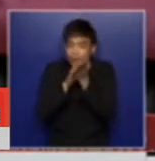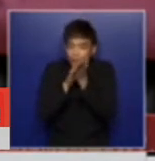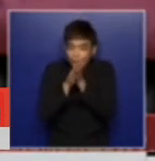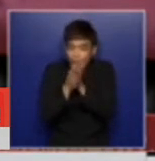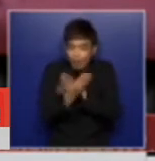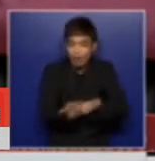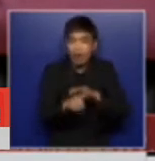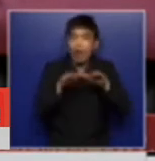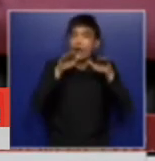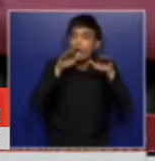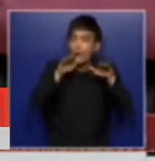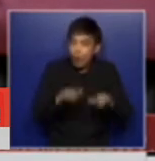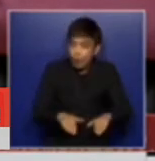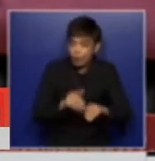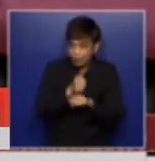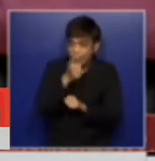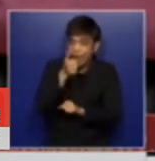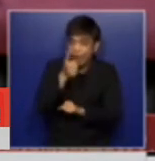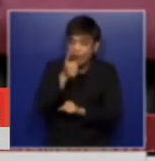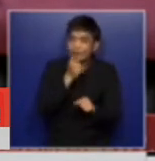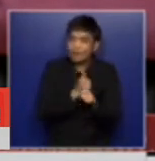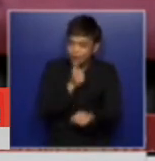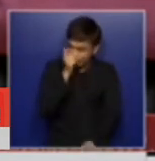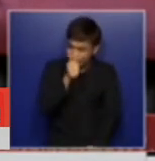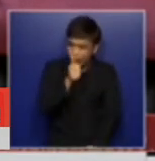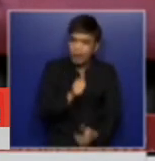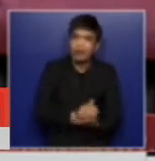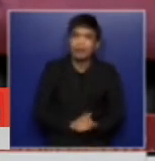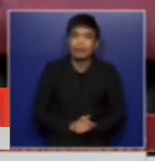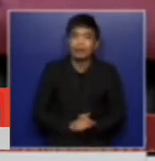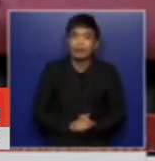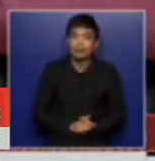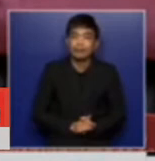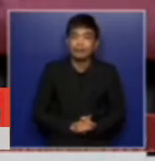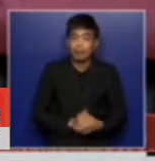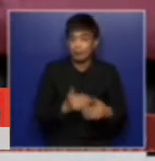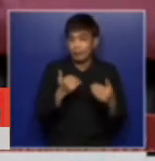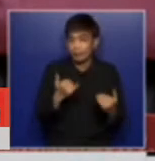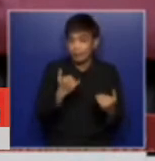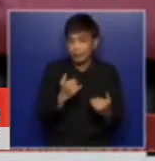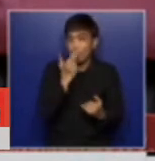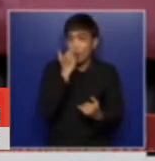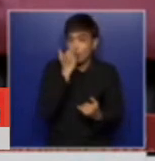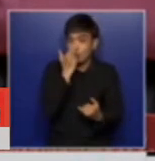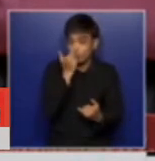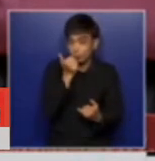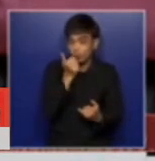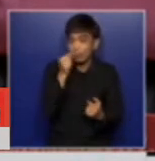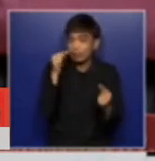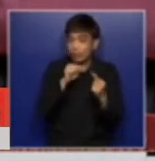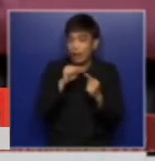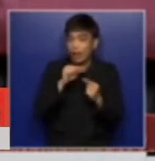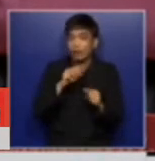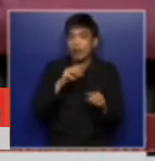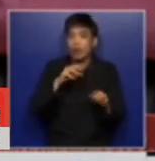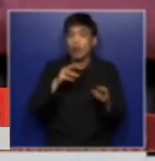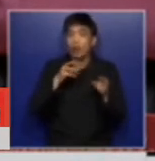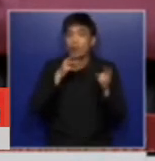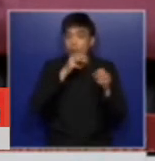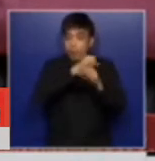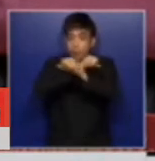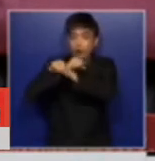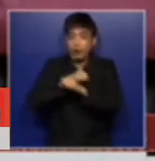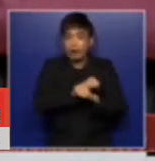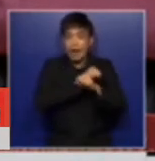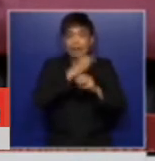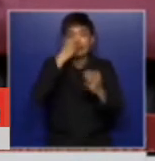ได้ครับวันนี้ครับถ้าคำนึงถึงภารกิจด้านการป้องกันประเทศเนี่ยนะครับที่ภัยคุกคามเนี่ยมัน